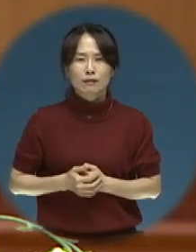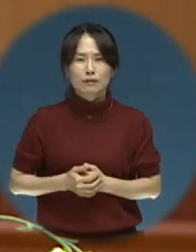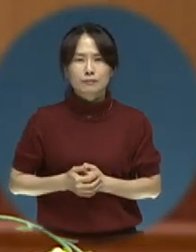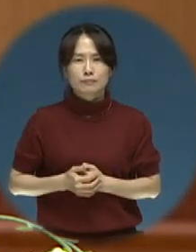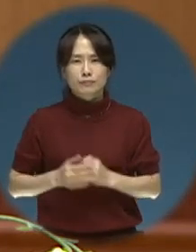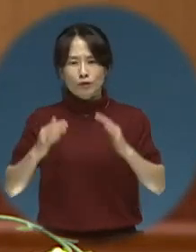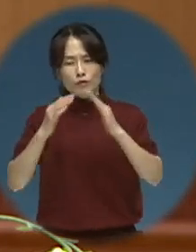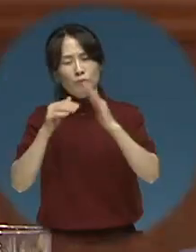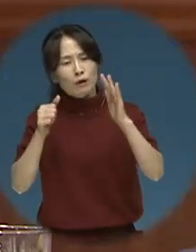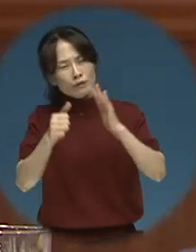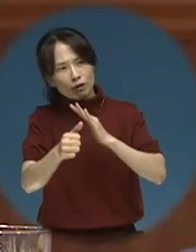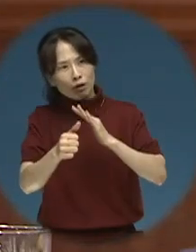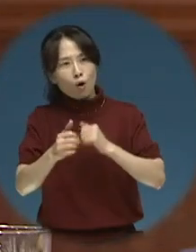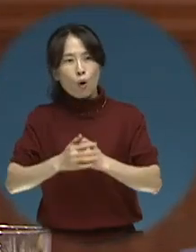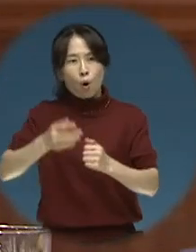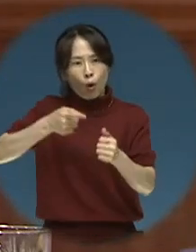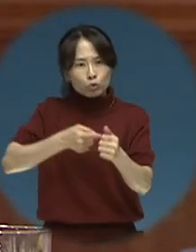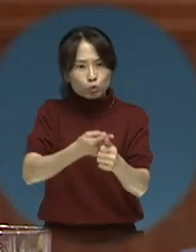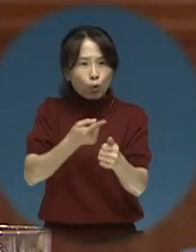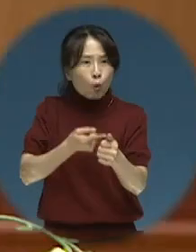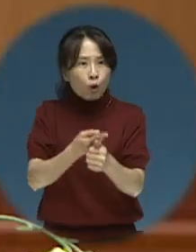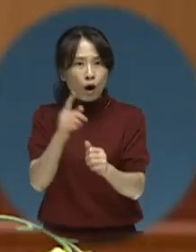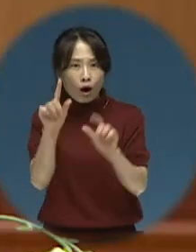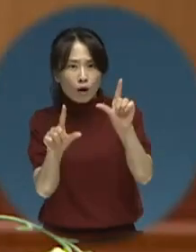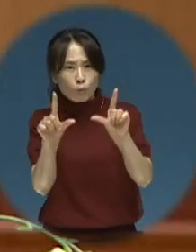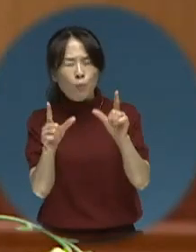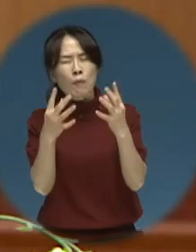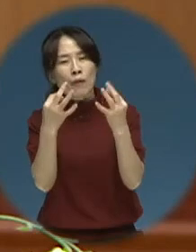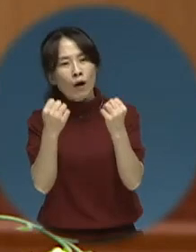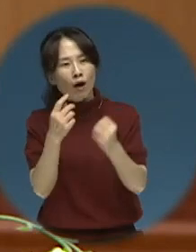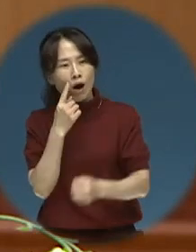근데 그게 너무 부럽더라고요. 그 이제